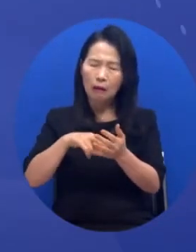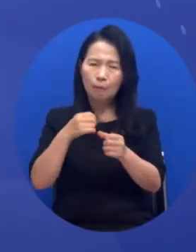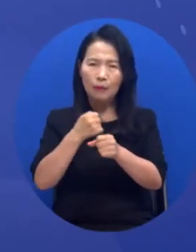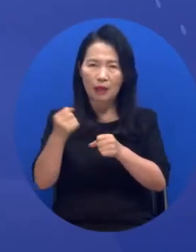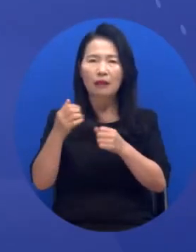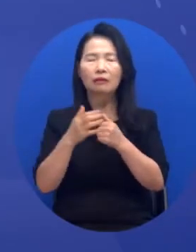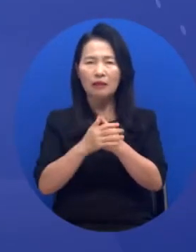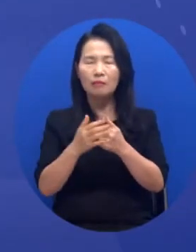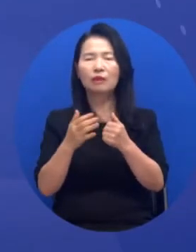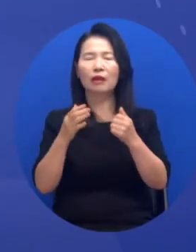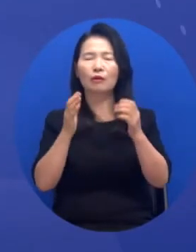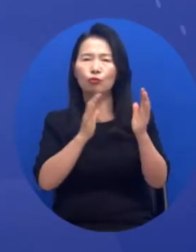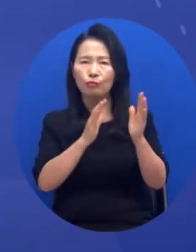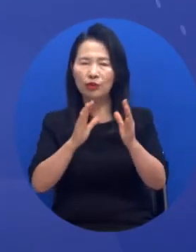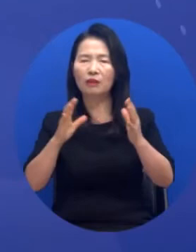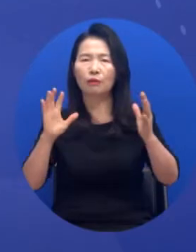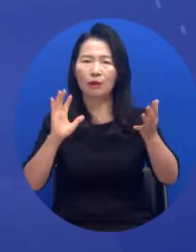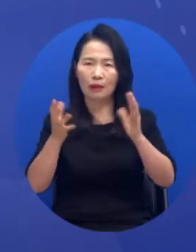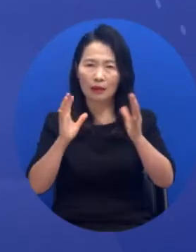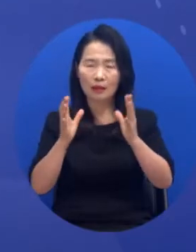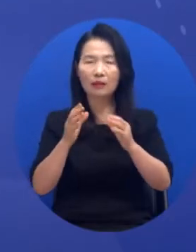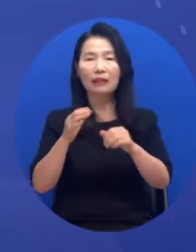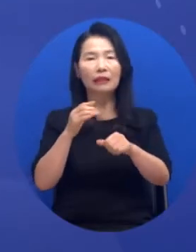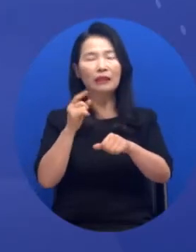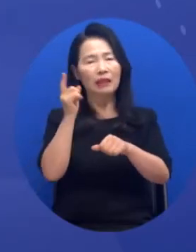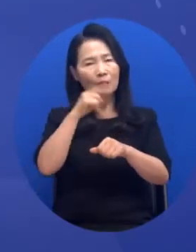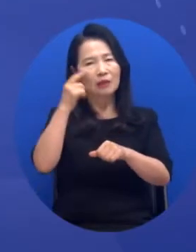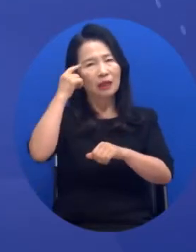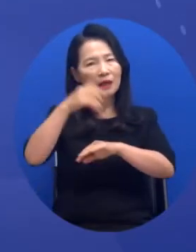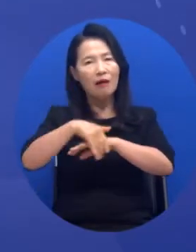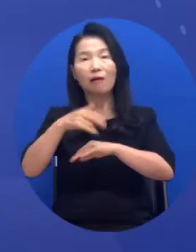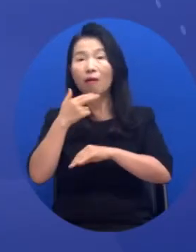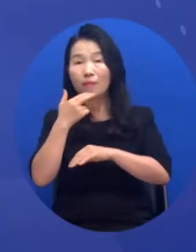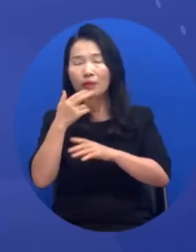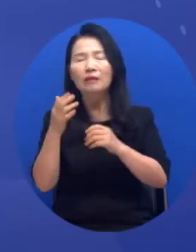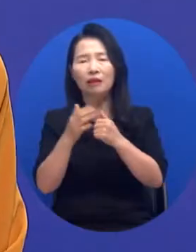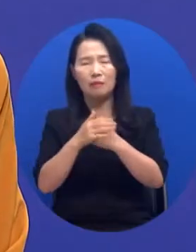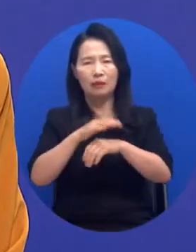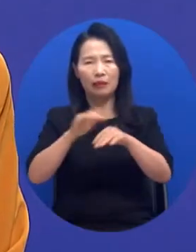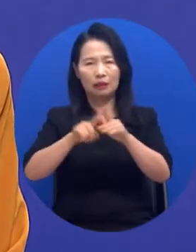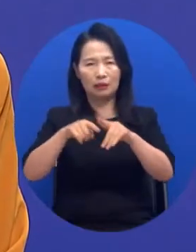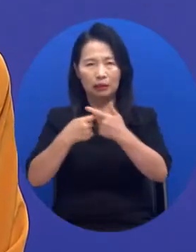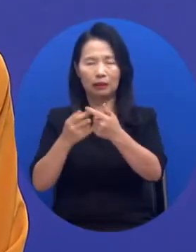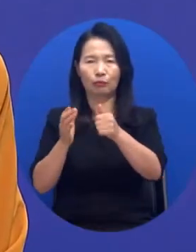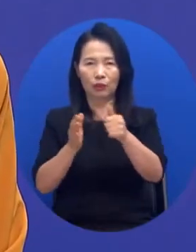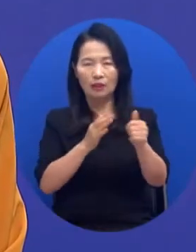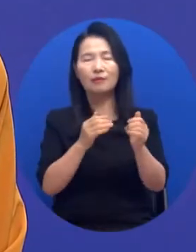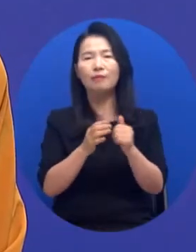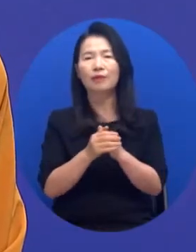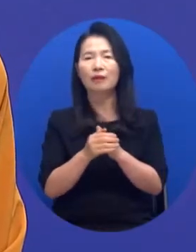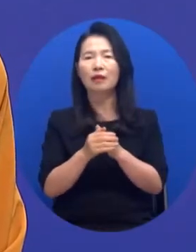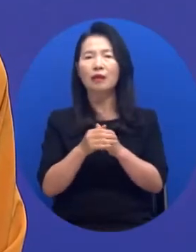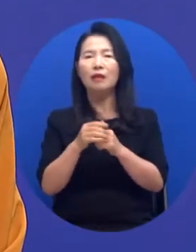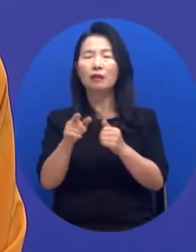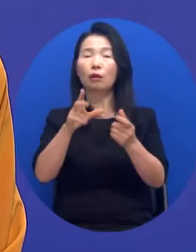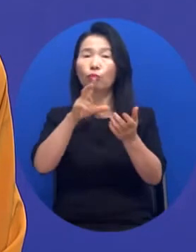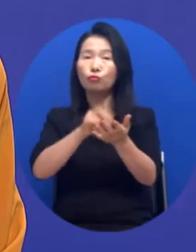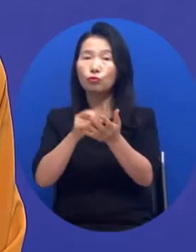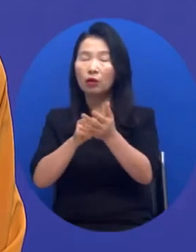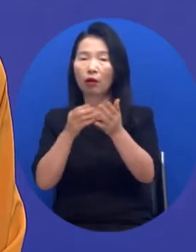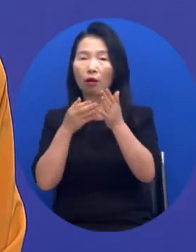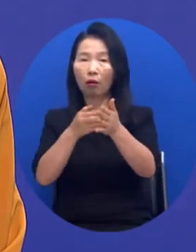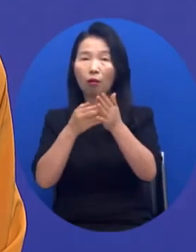화상회의 없기 때문에 그 어떤 의도도 없었다면서 총대들의 이해 를 구했습니다 사실 이런 문제되지 가 나온다는 것 자체가